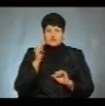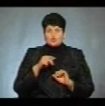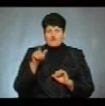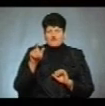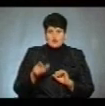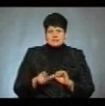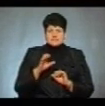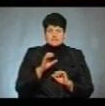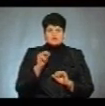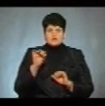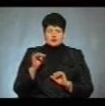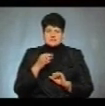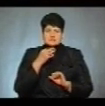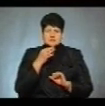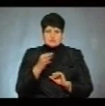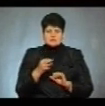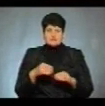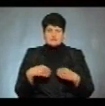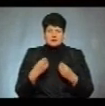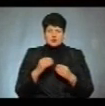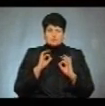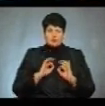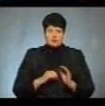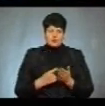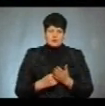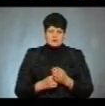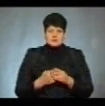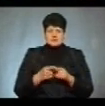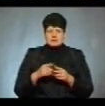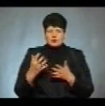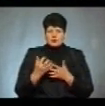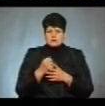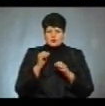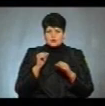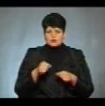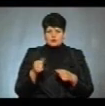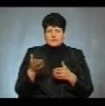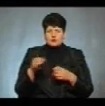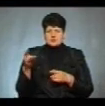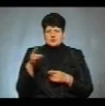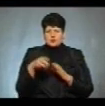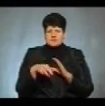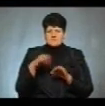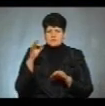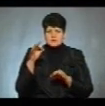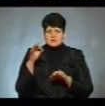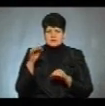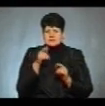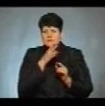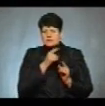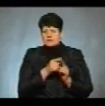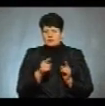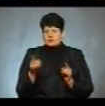Сергій Чернов прокоментував надані прокурором докази. Це виходить, що можна в якомусь районі вибрати за певний проміжок